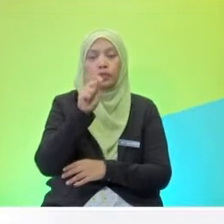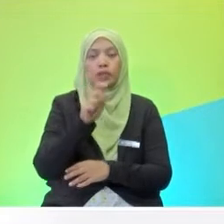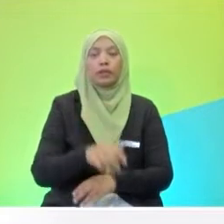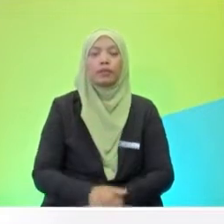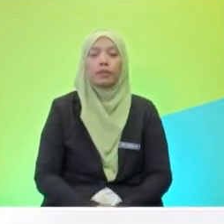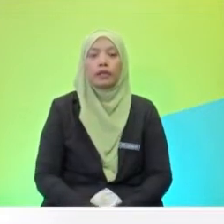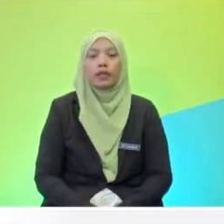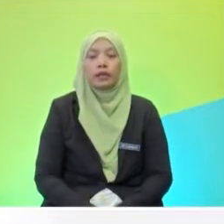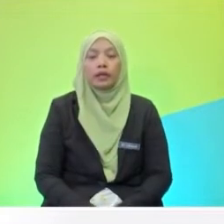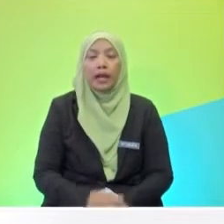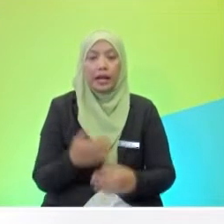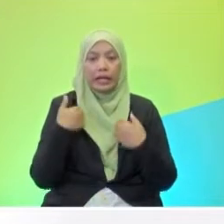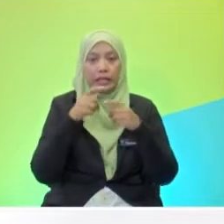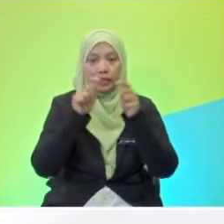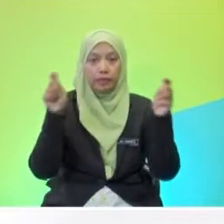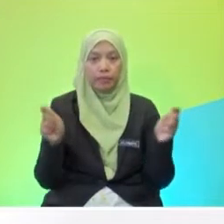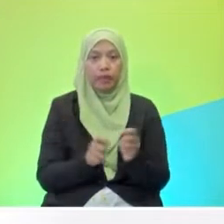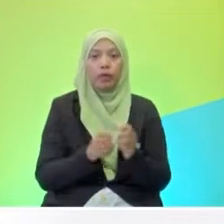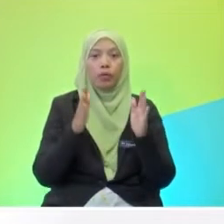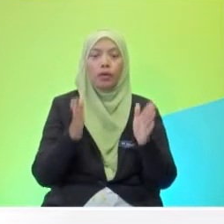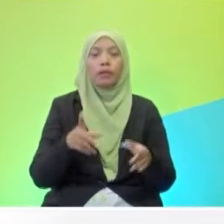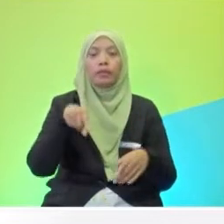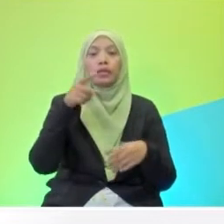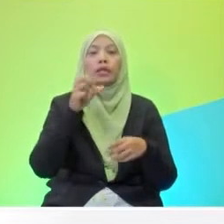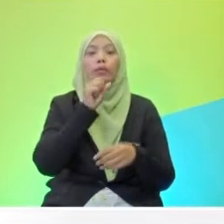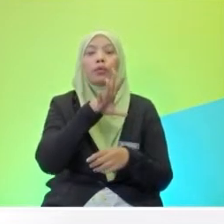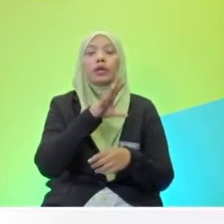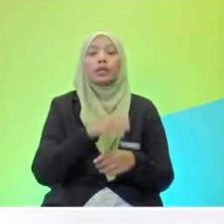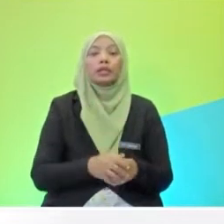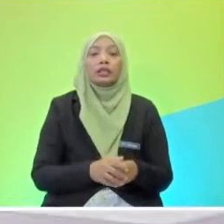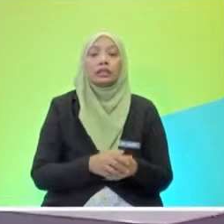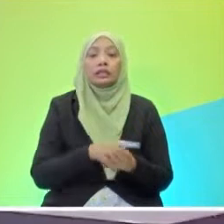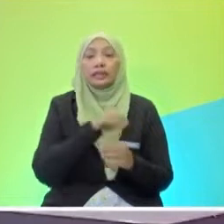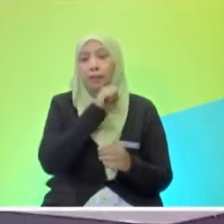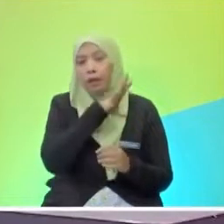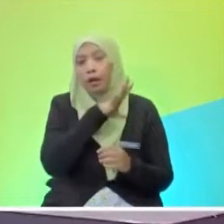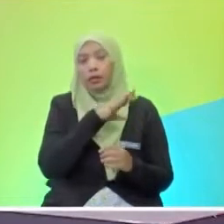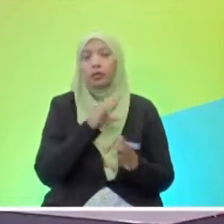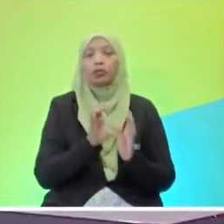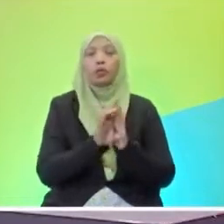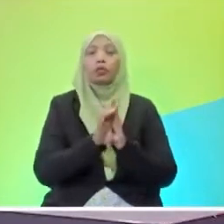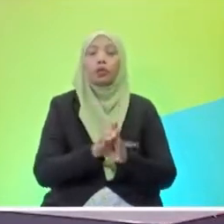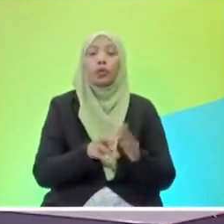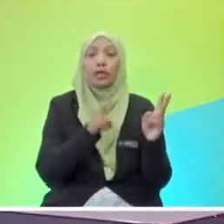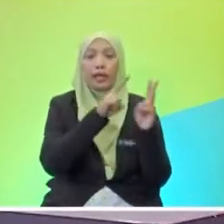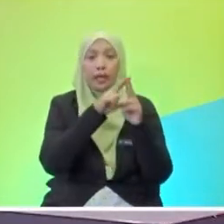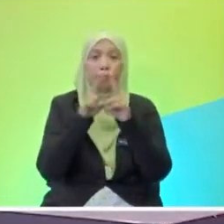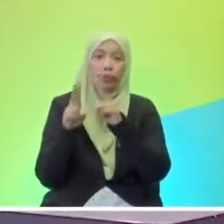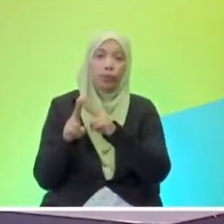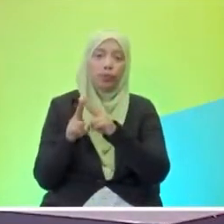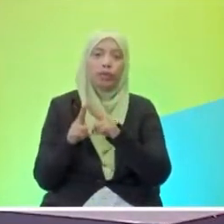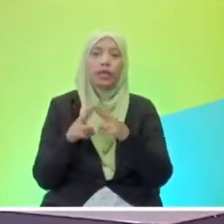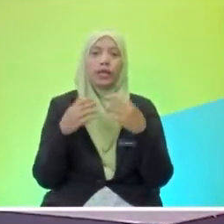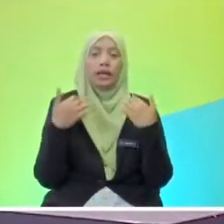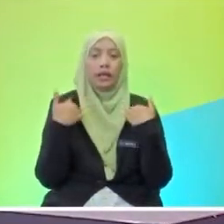ada satu tempat situ contohnya Kampung kita ada pergi rumah ke rumah Sebab